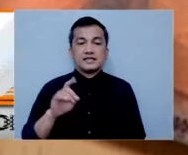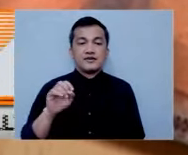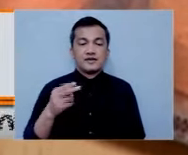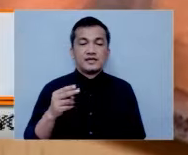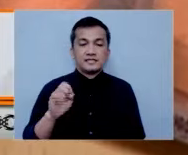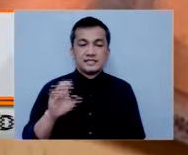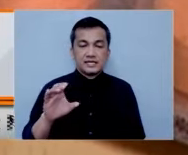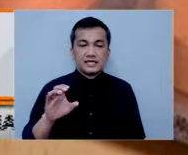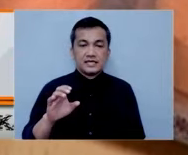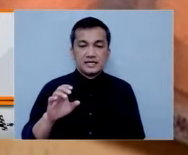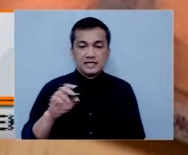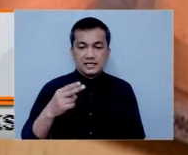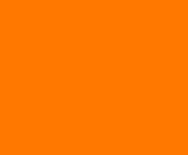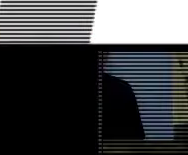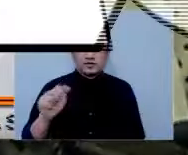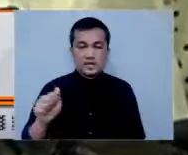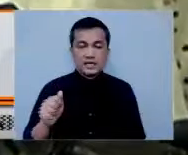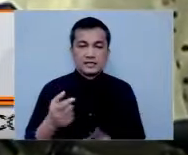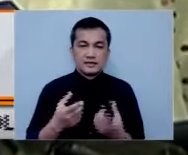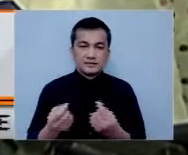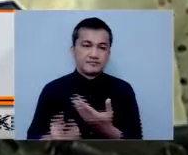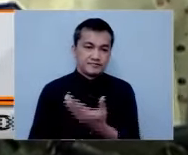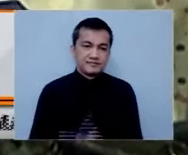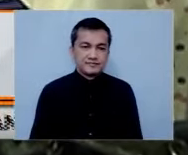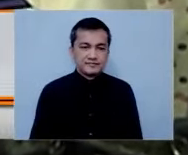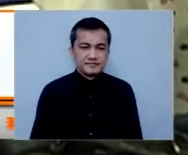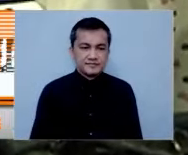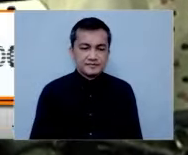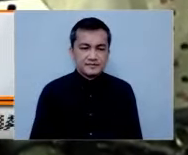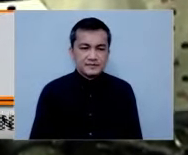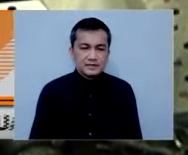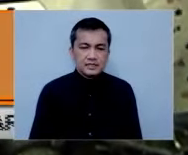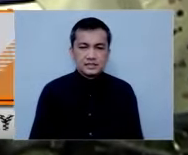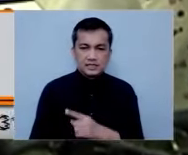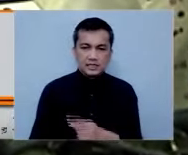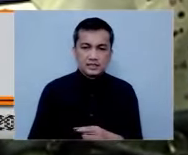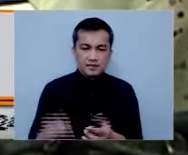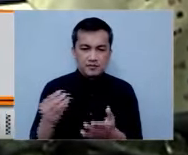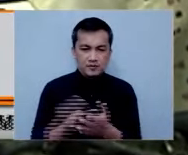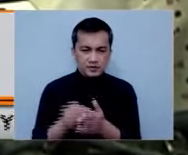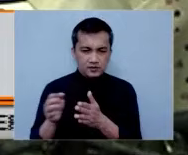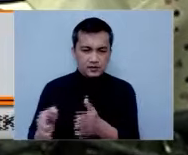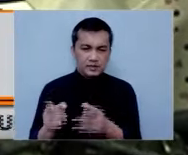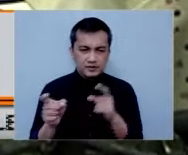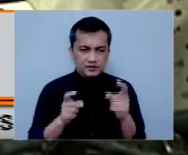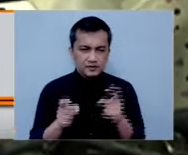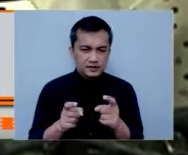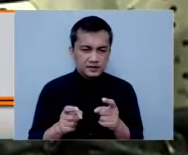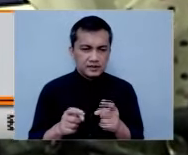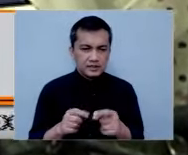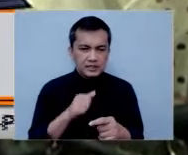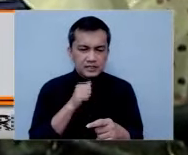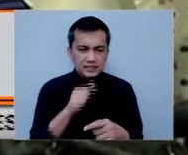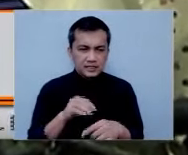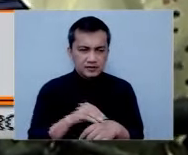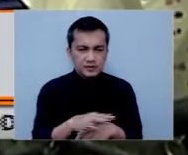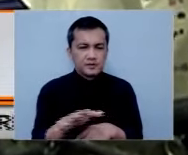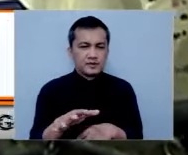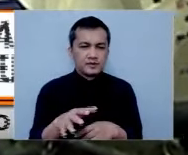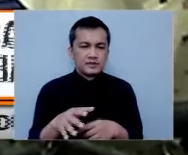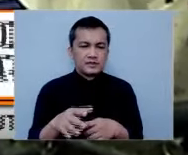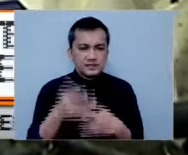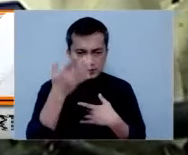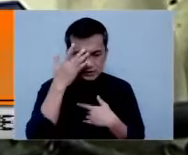Erbosa ang hakbang. Ayan naman ngayon ang pinaka-modern way of controlling the non-communicable disease. Kaya prioritize ko